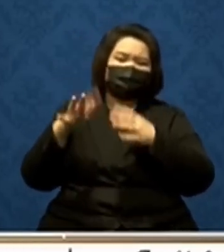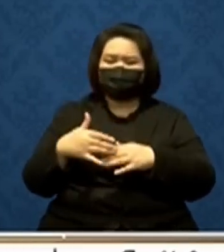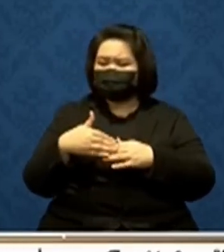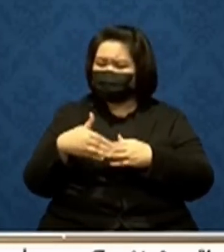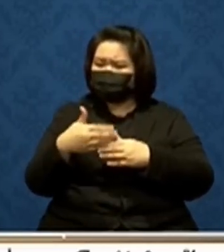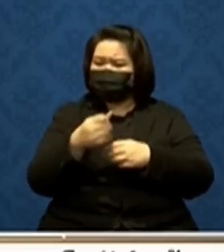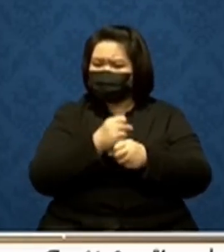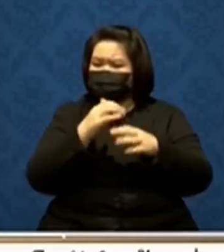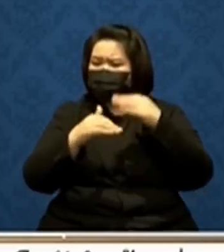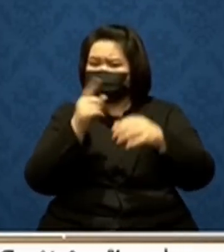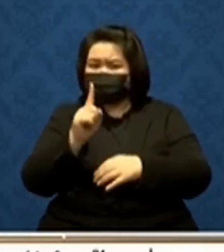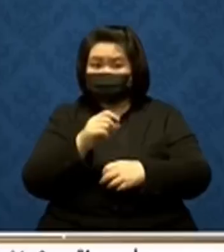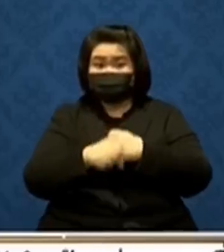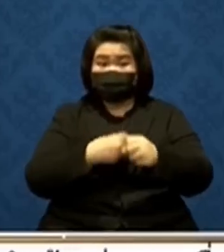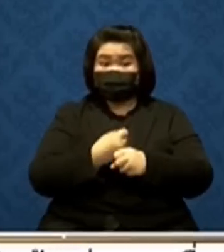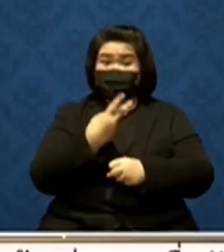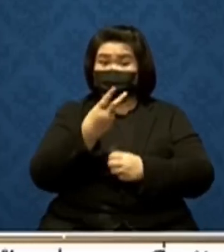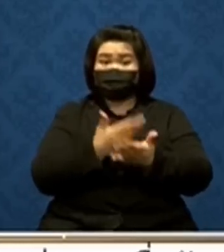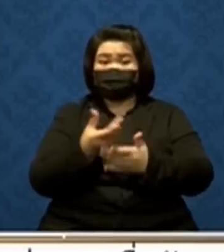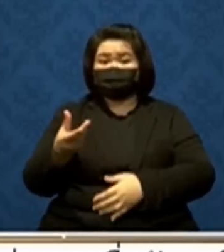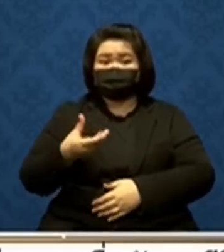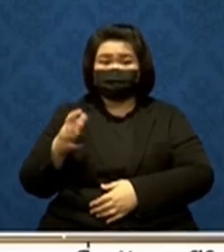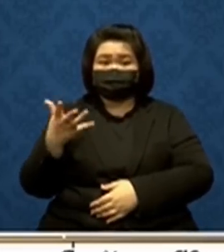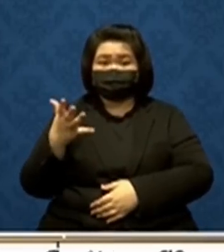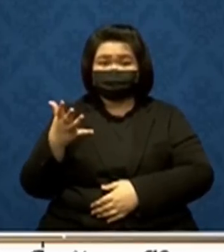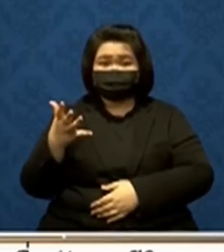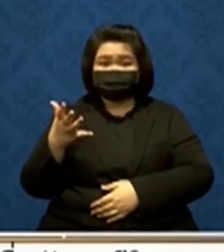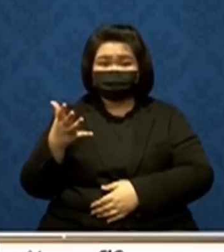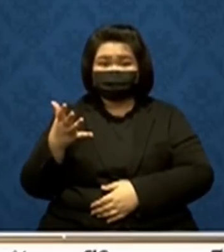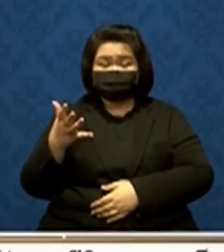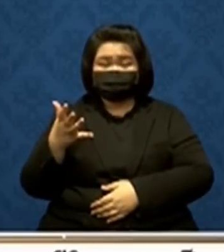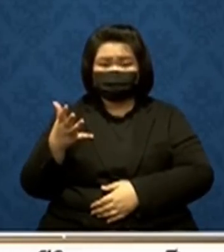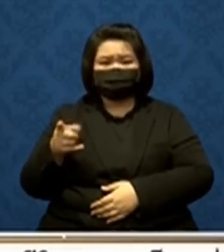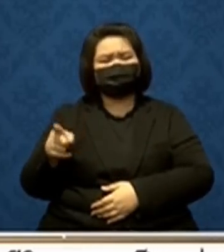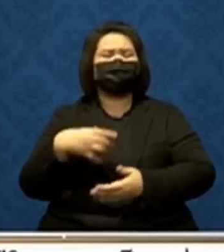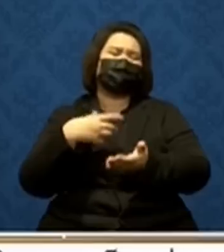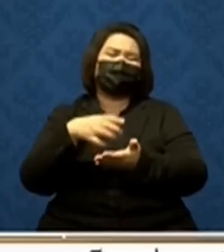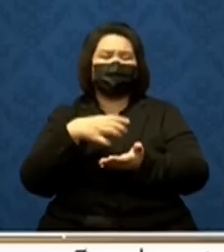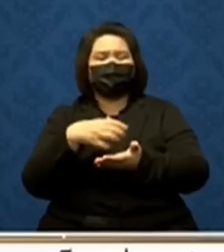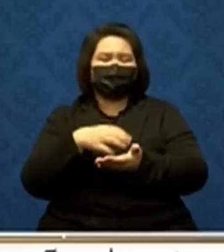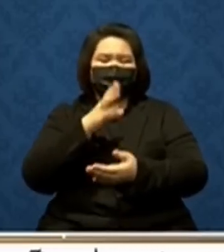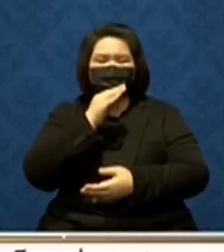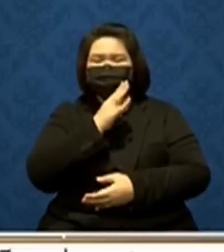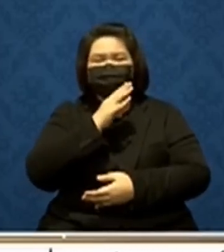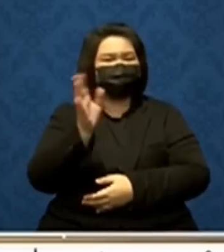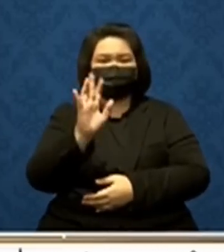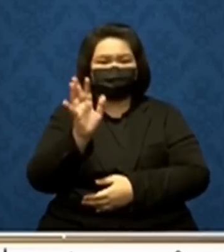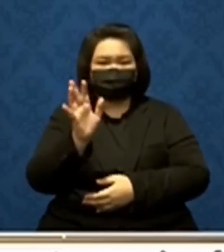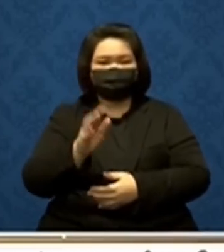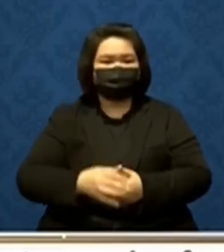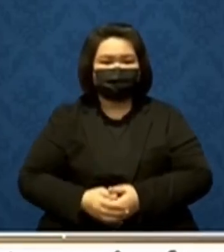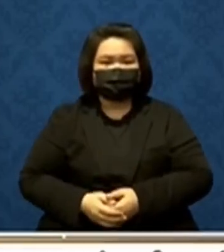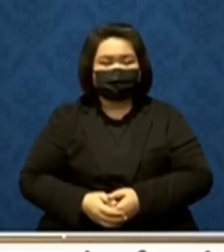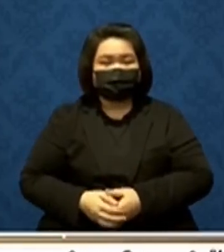ความคืบหน้าเลยว่าเกือบ 2ปีนี้ไม่ได้เงินคืนนะครับท่านอย่ามาเล่าความเท็จนะครับแล้วก็แต่